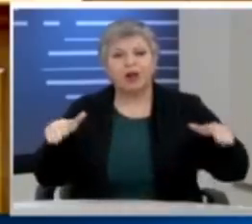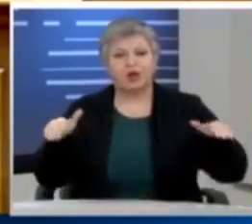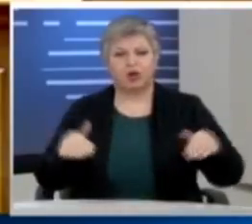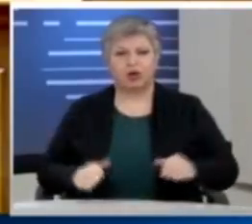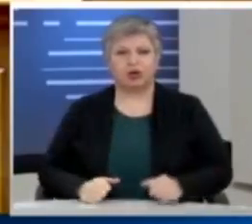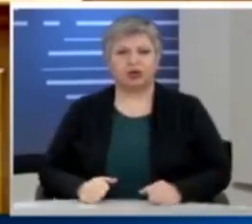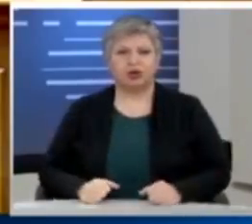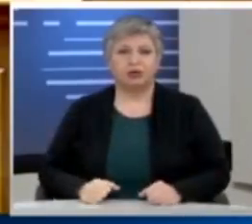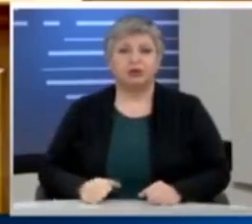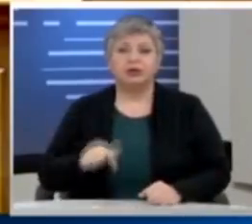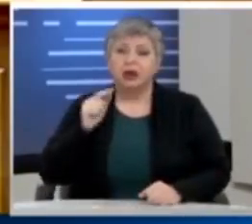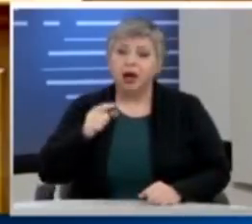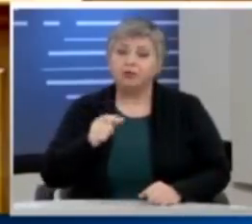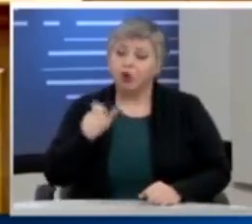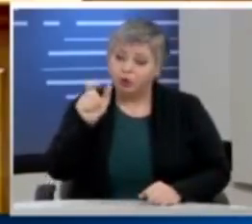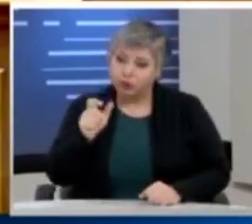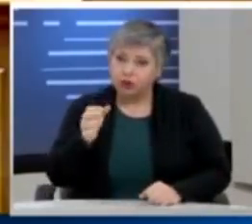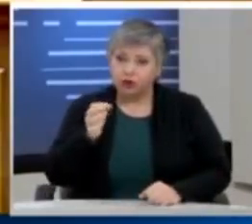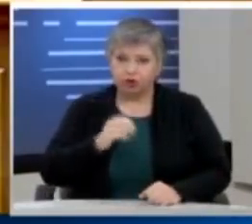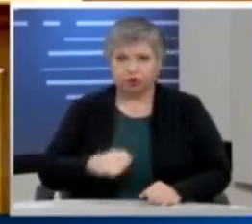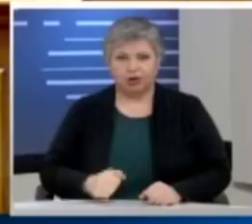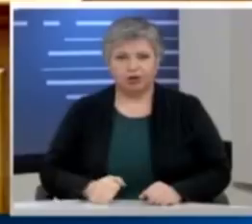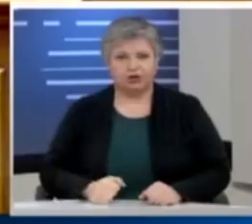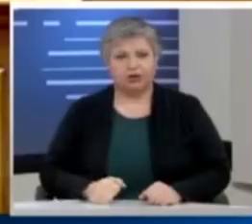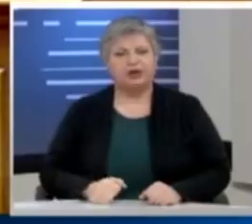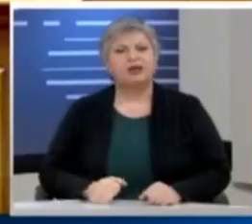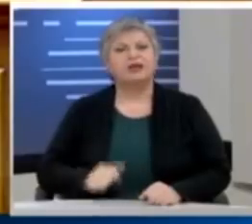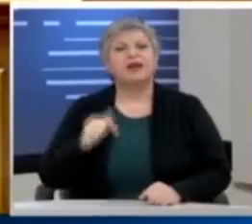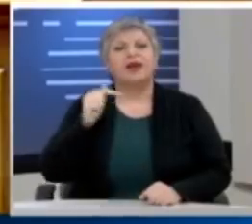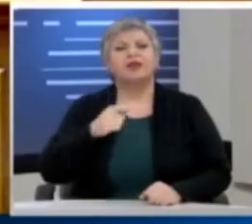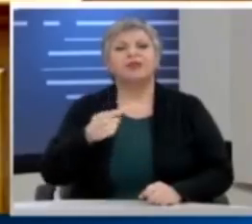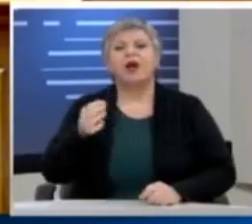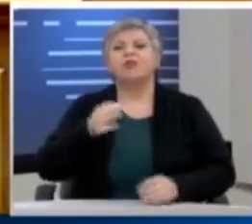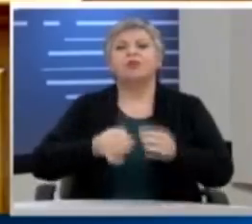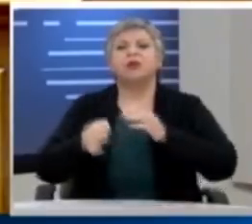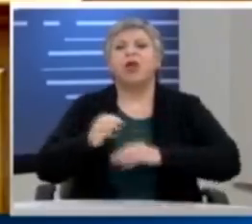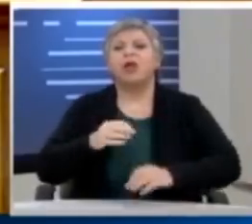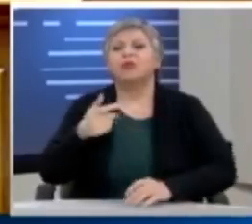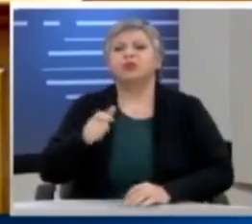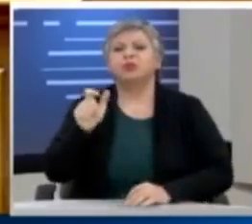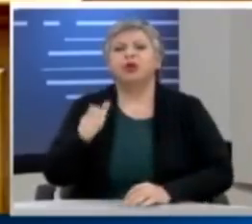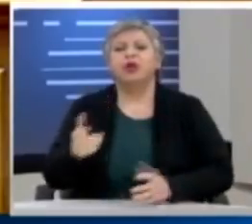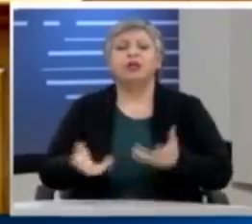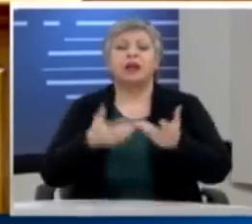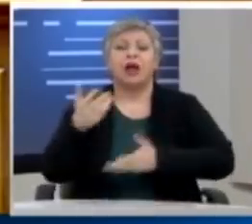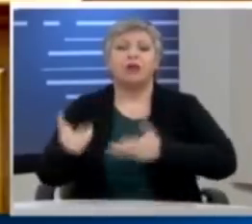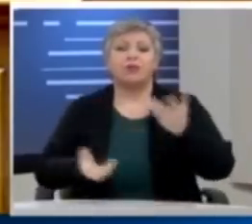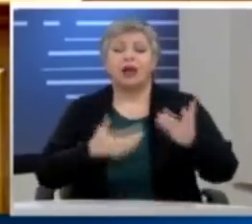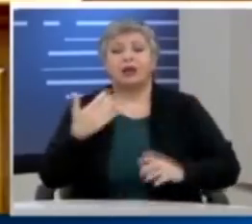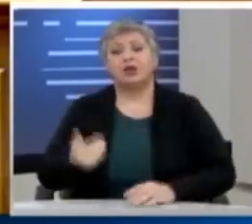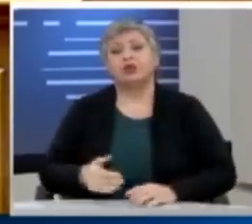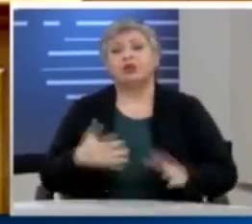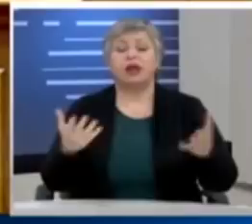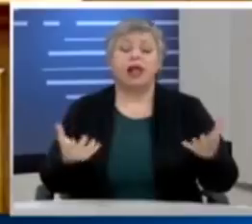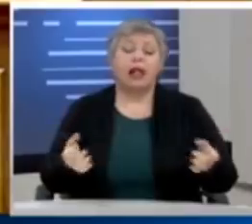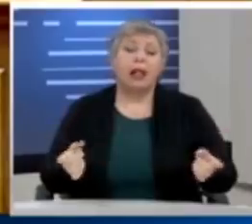Και ας τα αφήσει αυτά που ξέρει ο μέχρι πρόσφατα συνοδοιπόρος σας, ο Καμένος, ότι δήθεν οι Αμερικάνοι